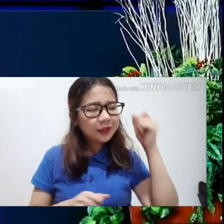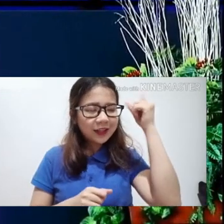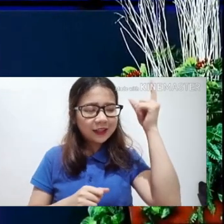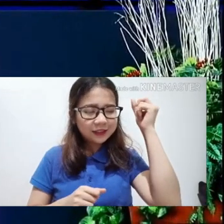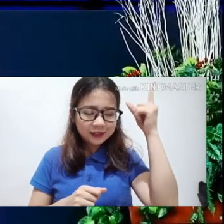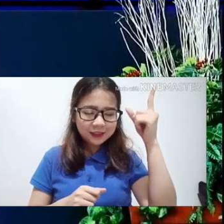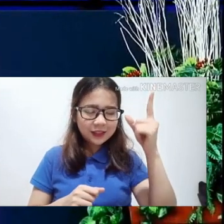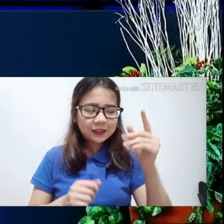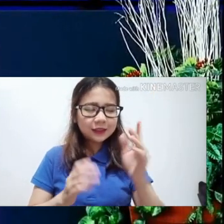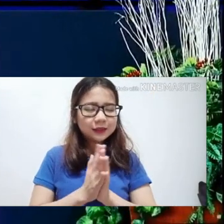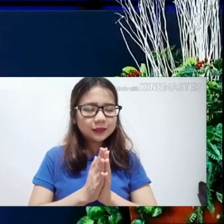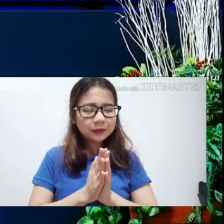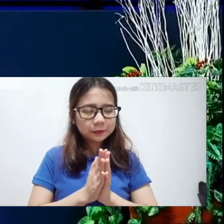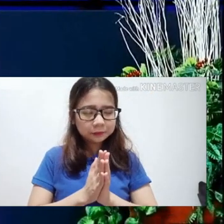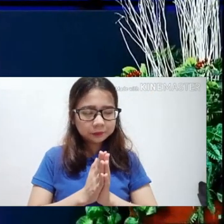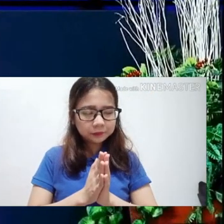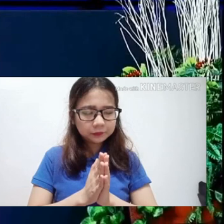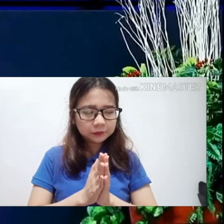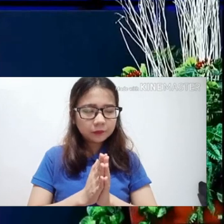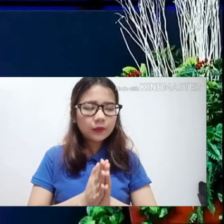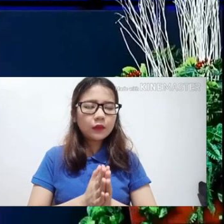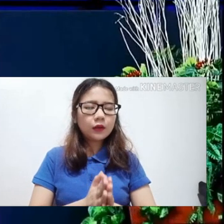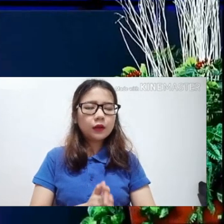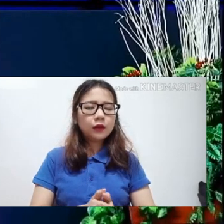come from you. At ito po ang amin pong